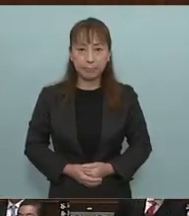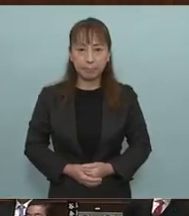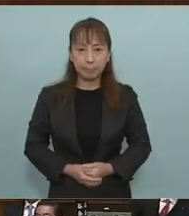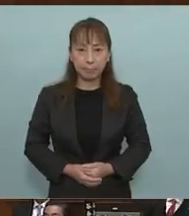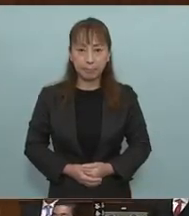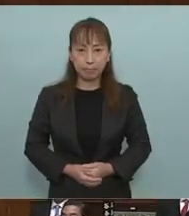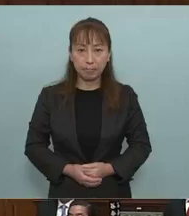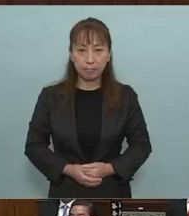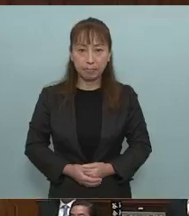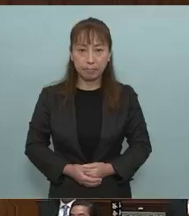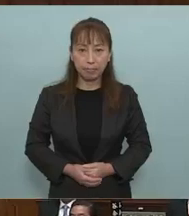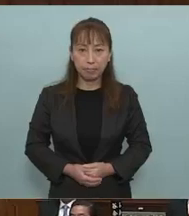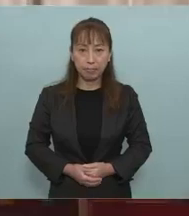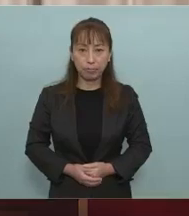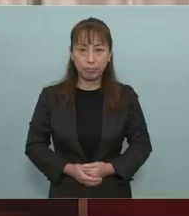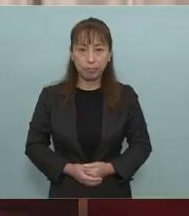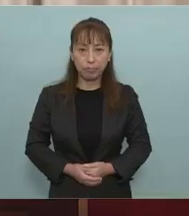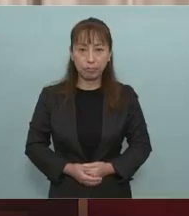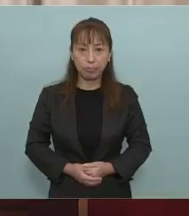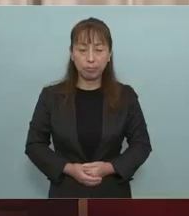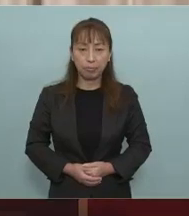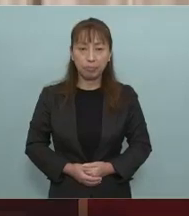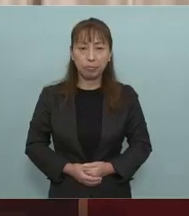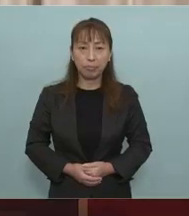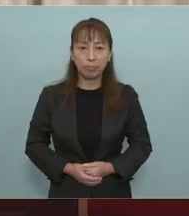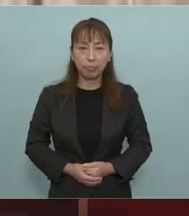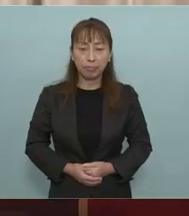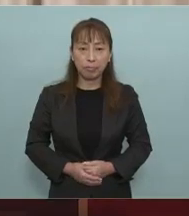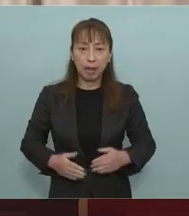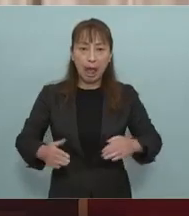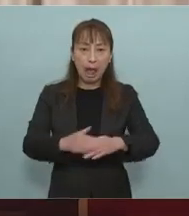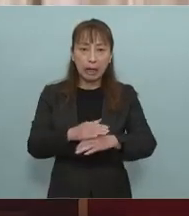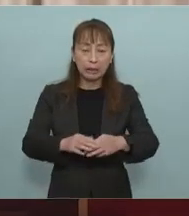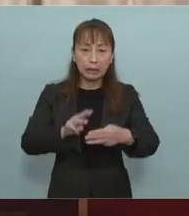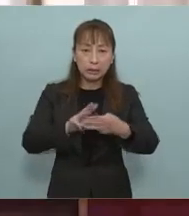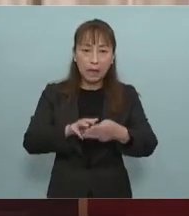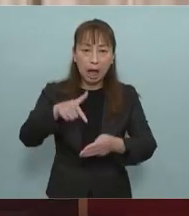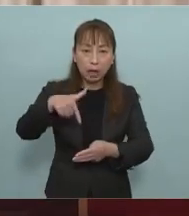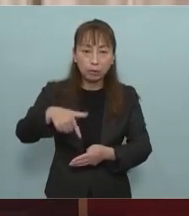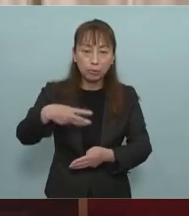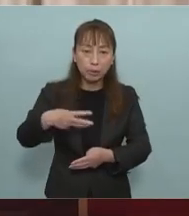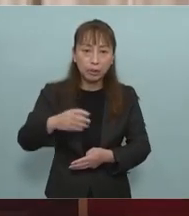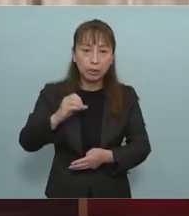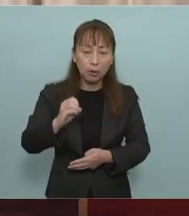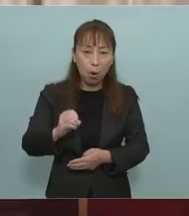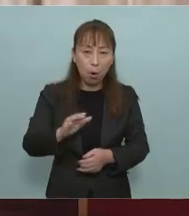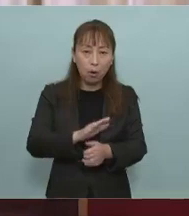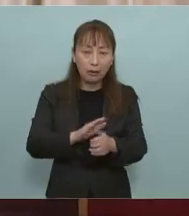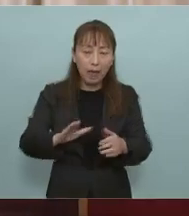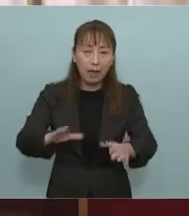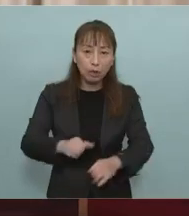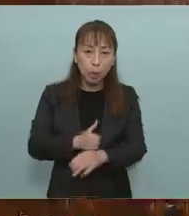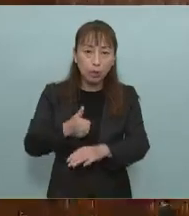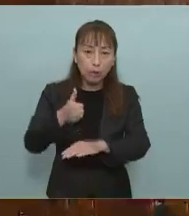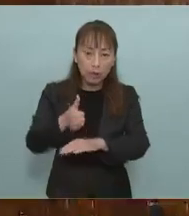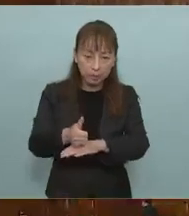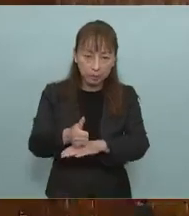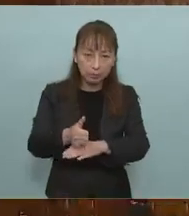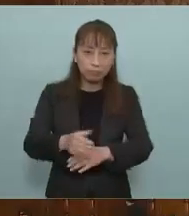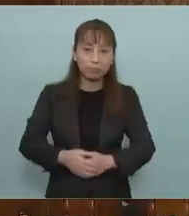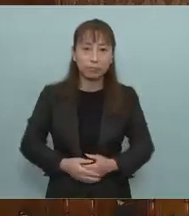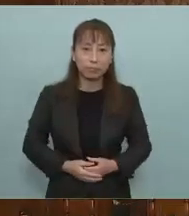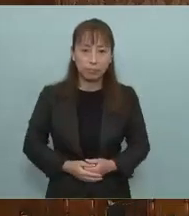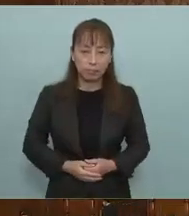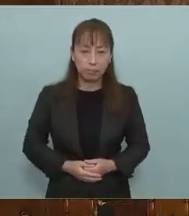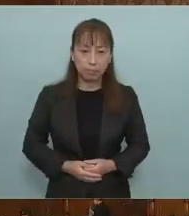岸田文雄 内閣総理大臣。